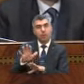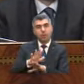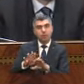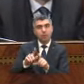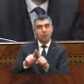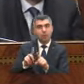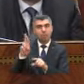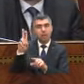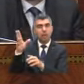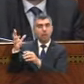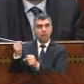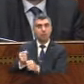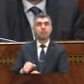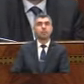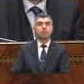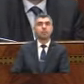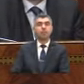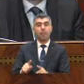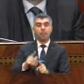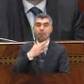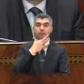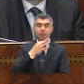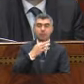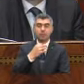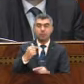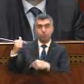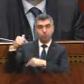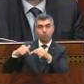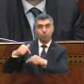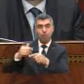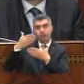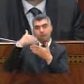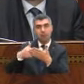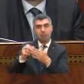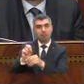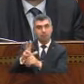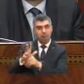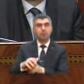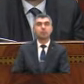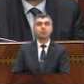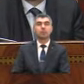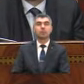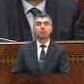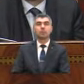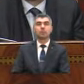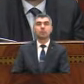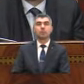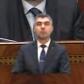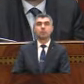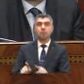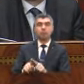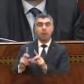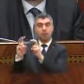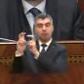تعليمات جلالة الملك الرامية إلى تسهيل عملية العبور، وخاصة فيما يتعلق